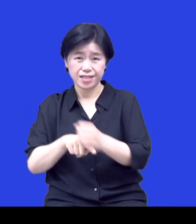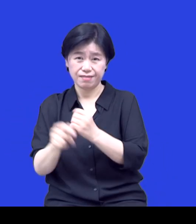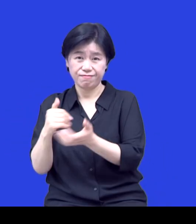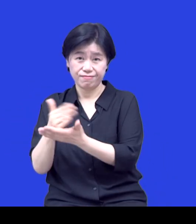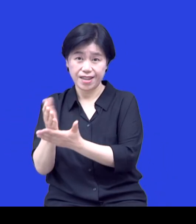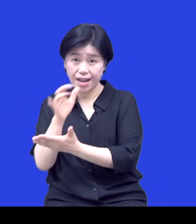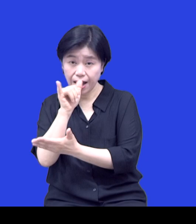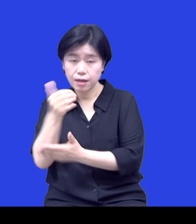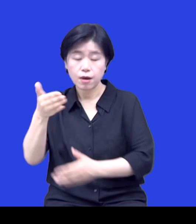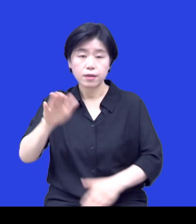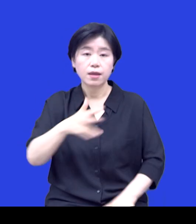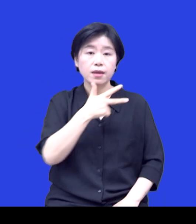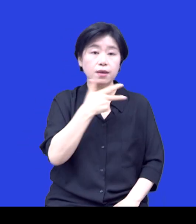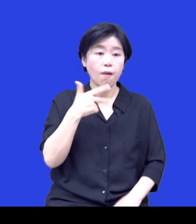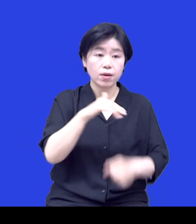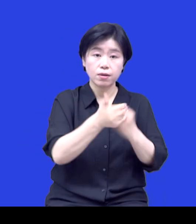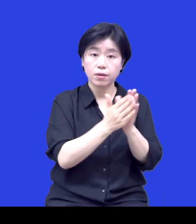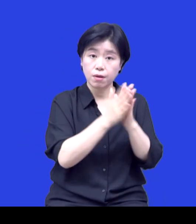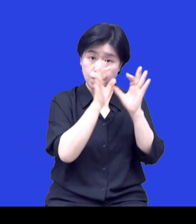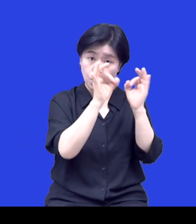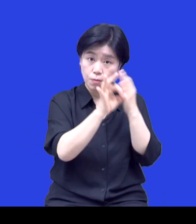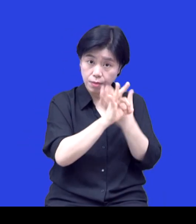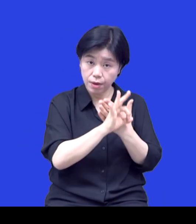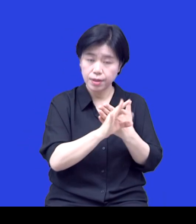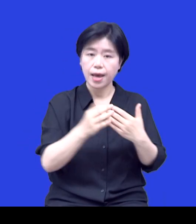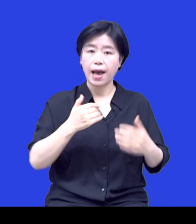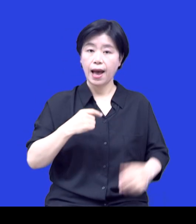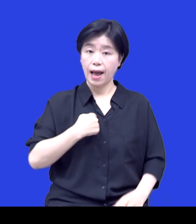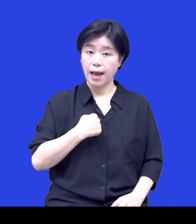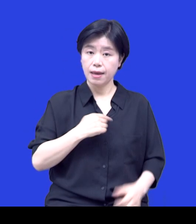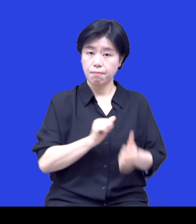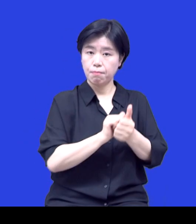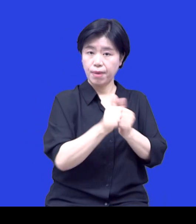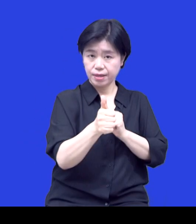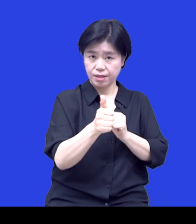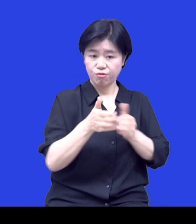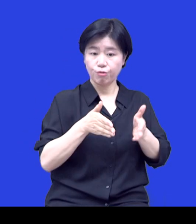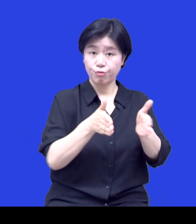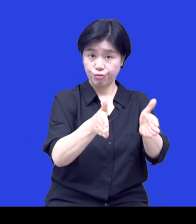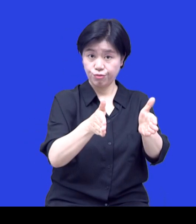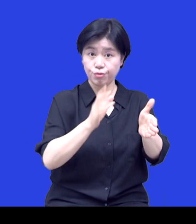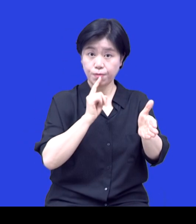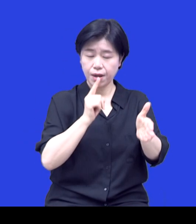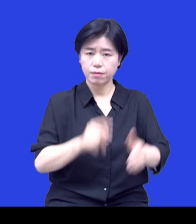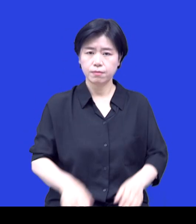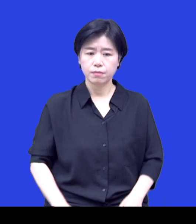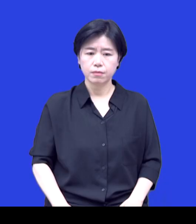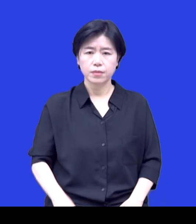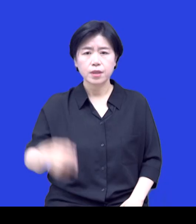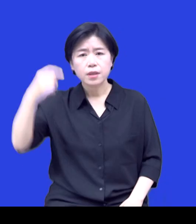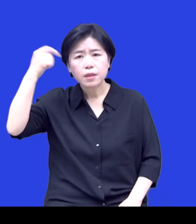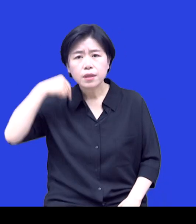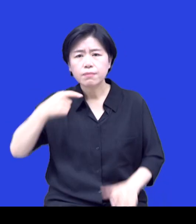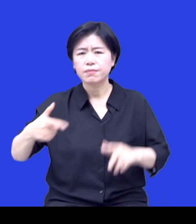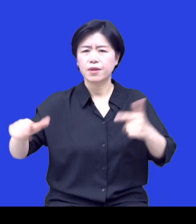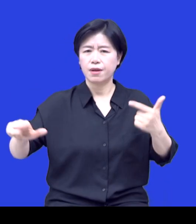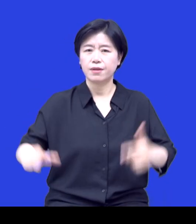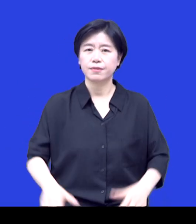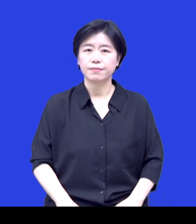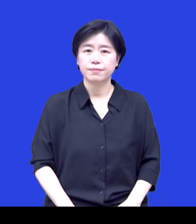영어 성경에 보면 정확하게 I passed through라고 돼 있거든요. 이 말은 완전히 어감이 달라요. 그렇죠. 그렇죠. 그